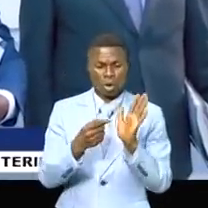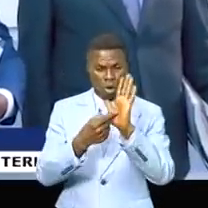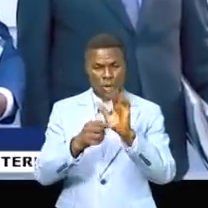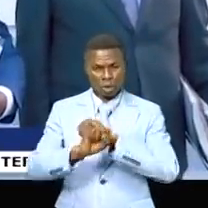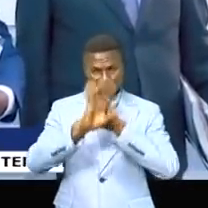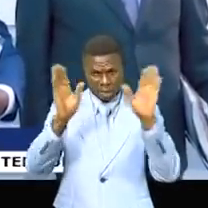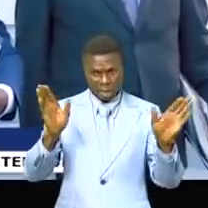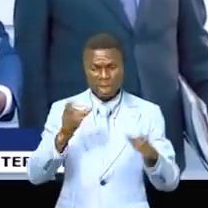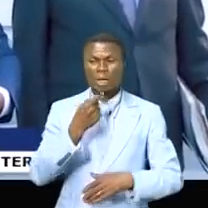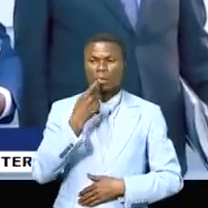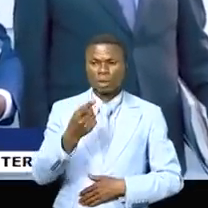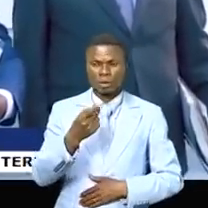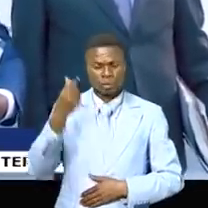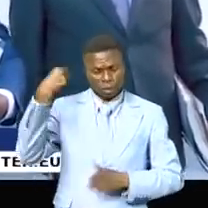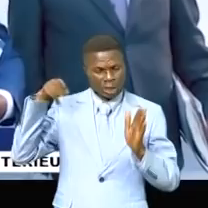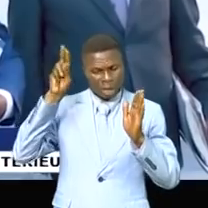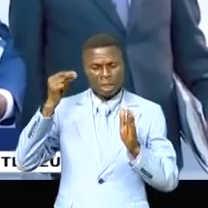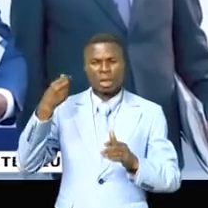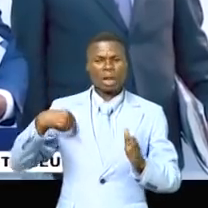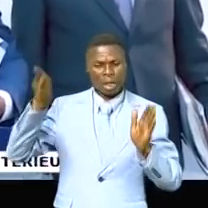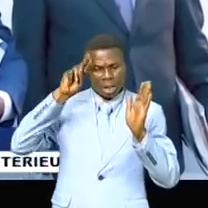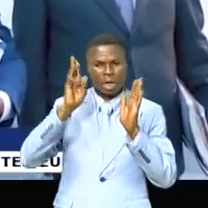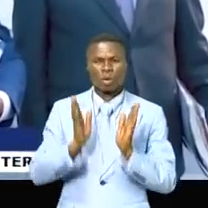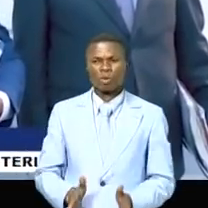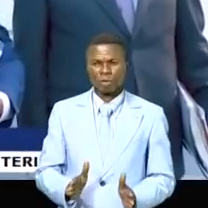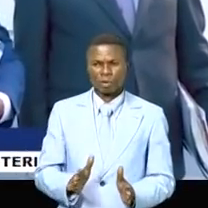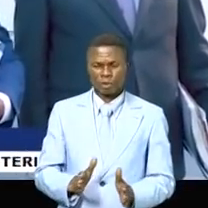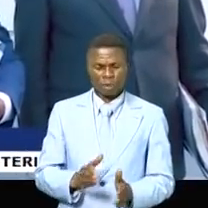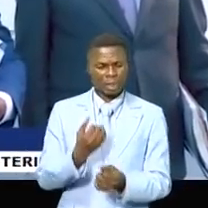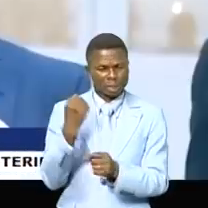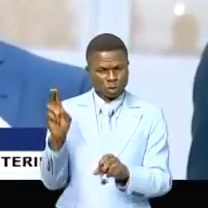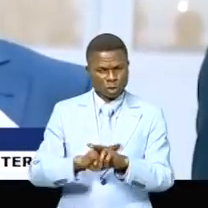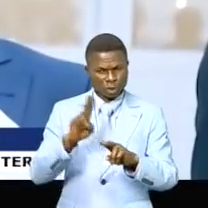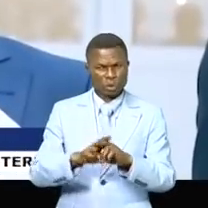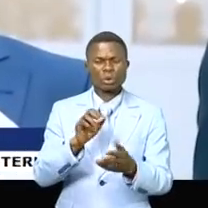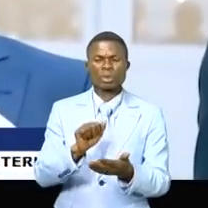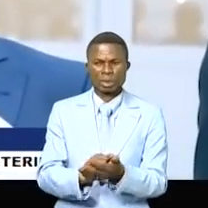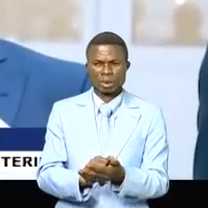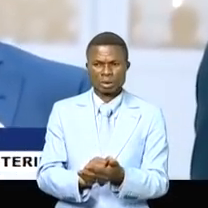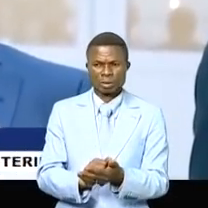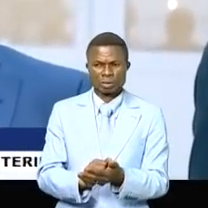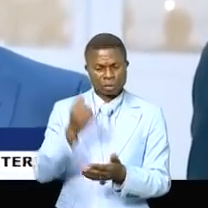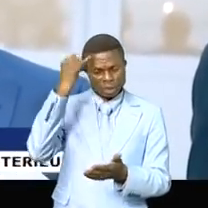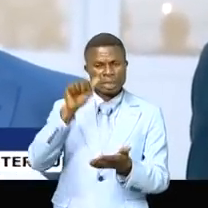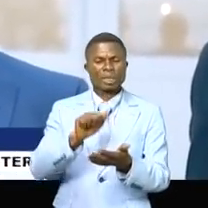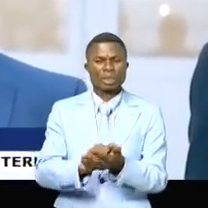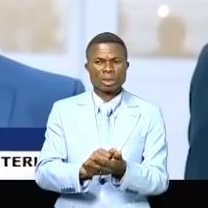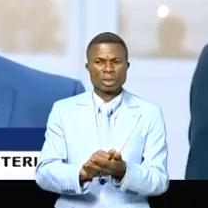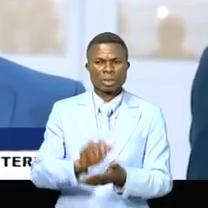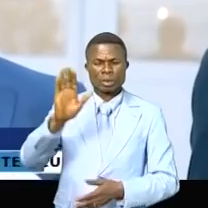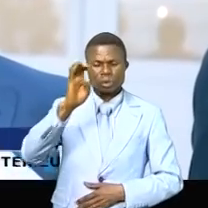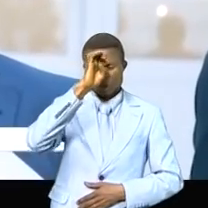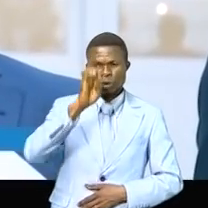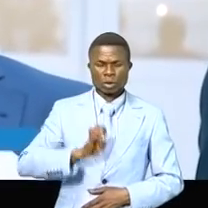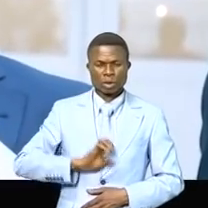dit que c'est le gouvernement de la République qui en assure l'exécution. Et c'est dans ce contexte que Son Excellence